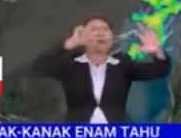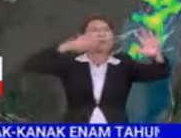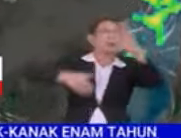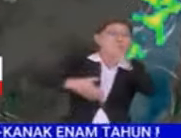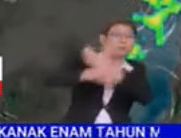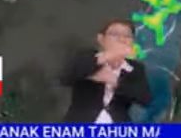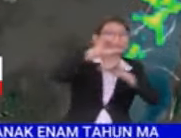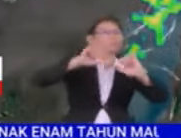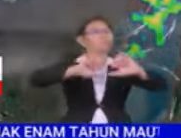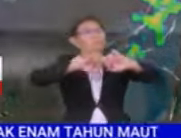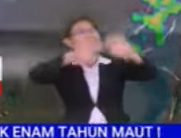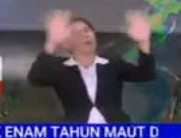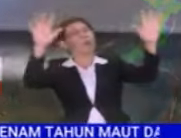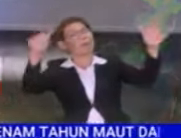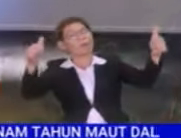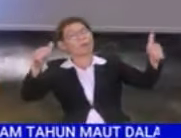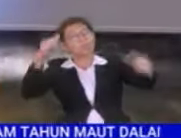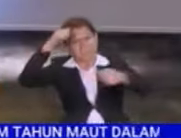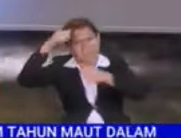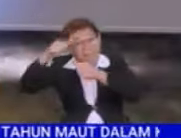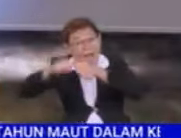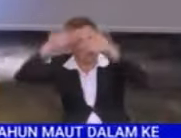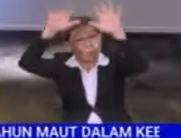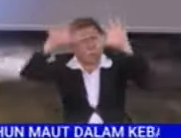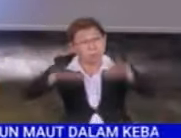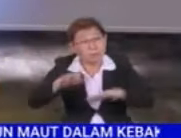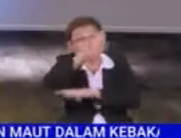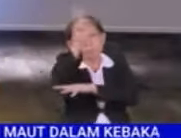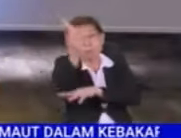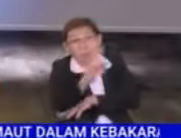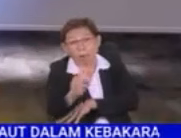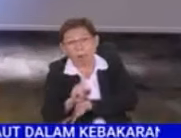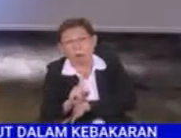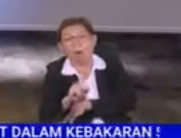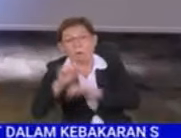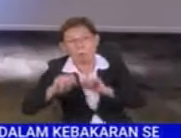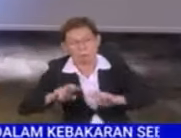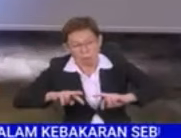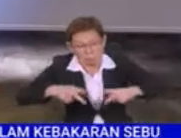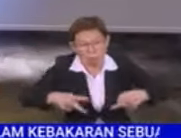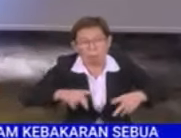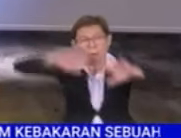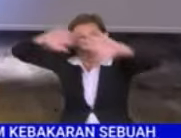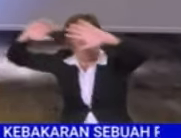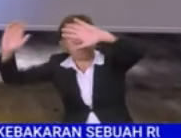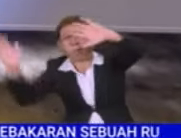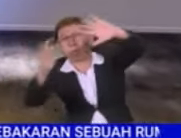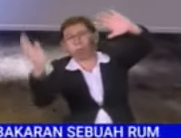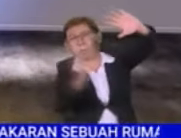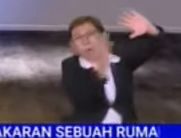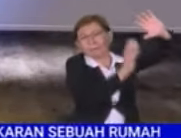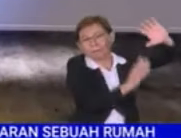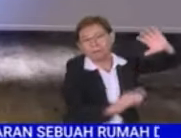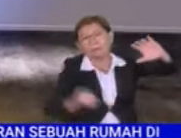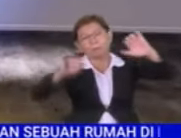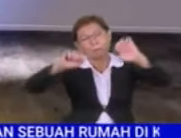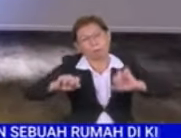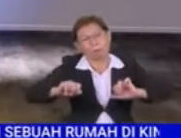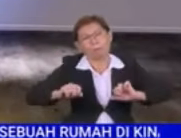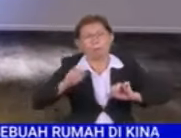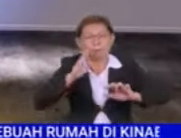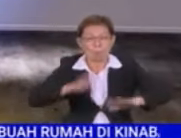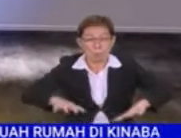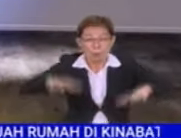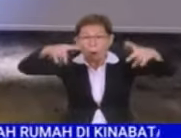esok. Baiklah, suka untuk saya ingatkan keadaan hujan seteribu petir boleh menyebabkan angin kencang serta boleh menyebabkan